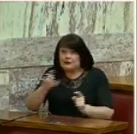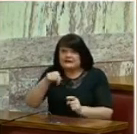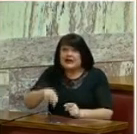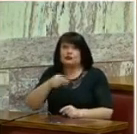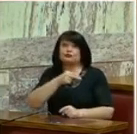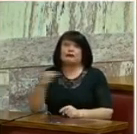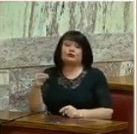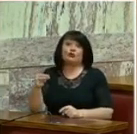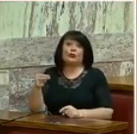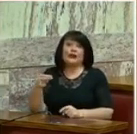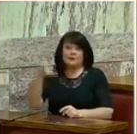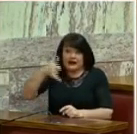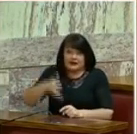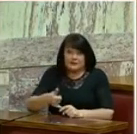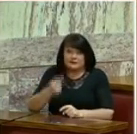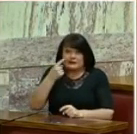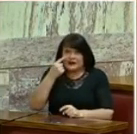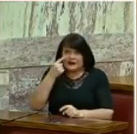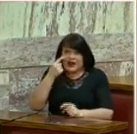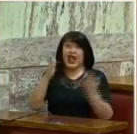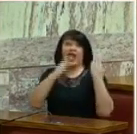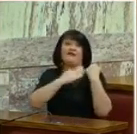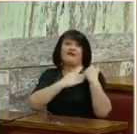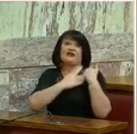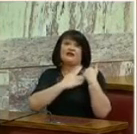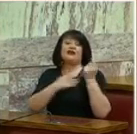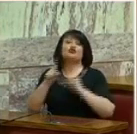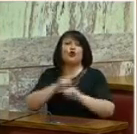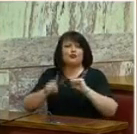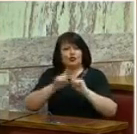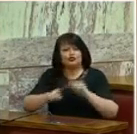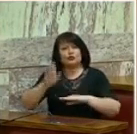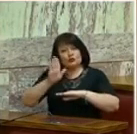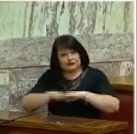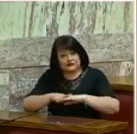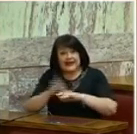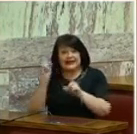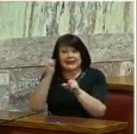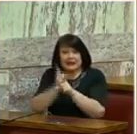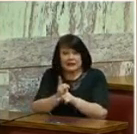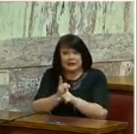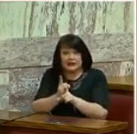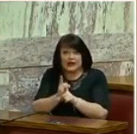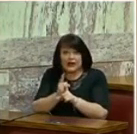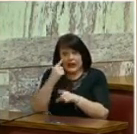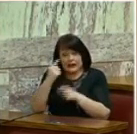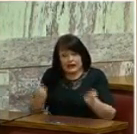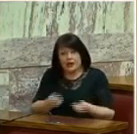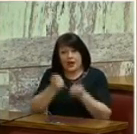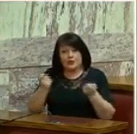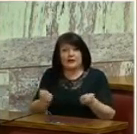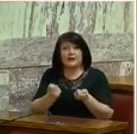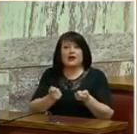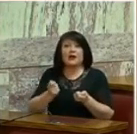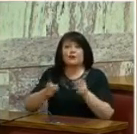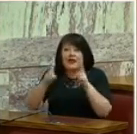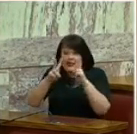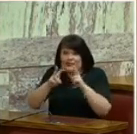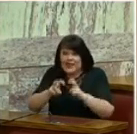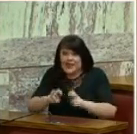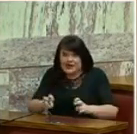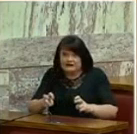η υπόθεση, να αποδοθούν ευθύνες όπου και αν υπάρχουν και κυρίως να αξιοποιηθεί αυτή η διερεύνηση για